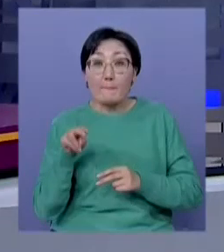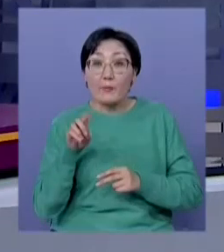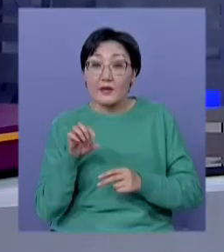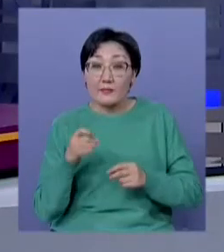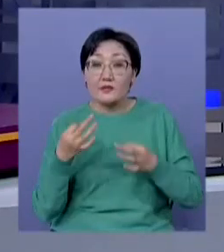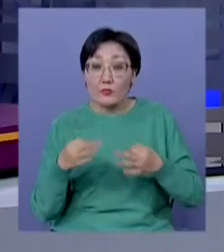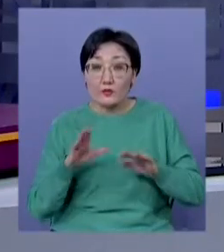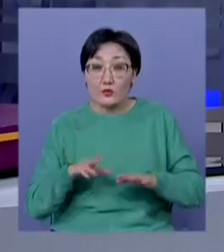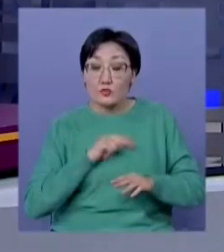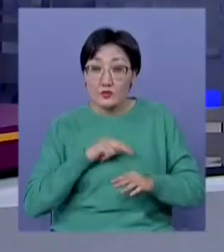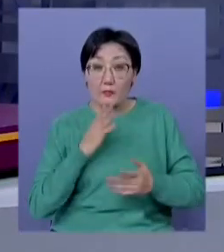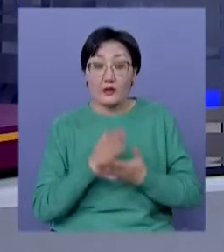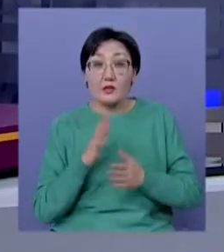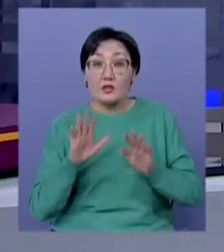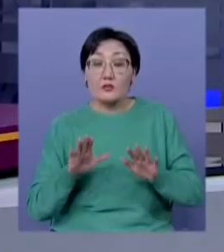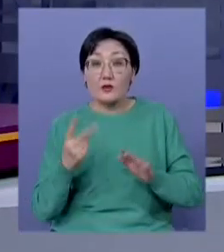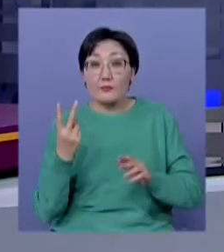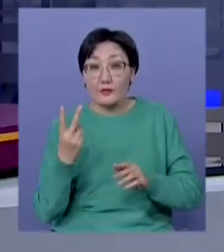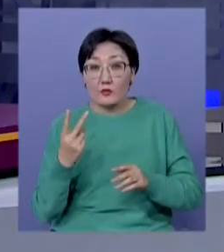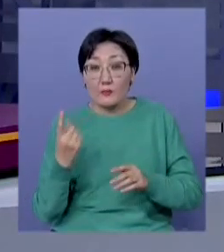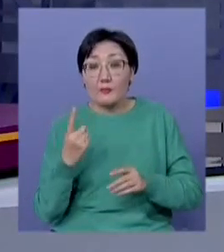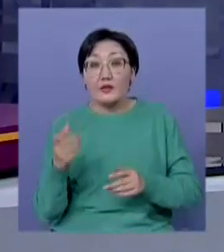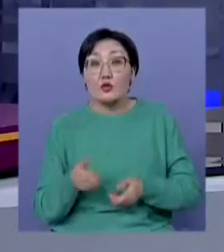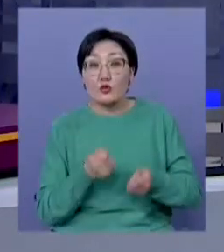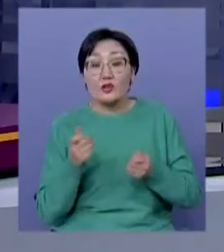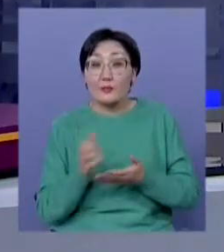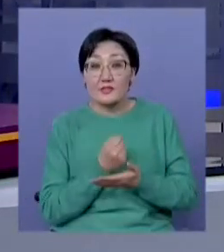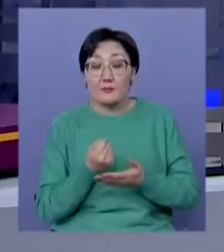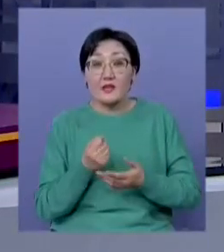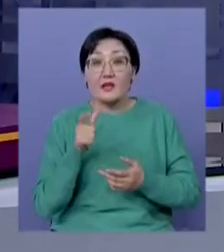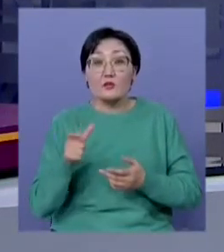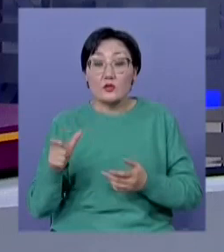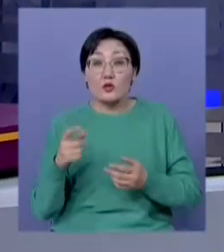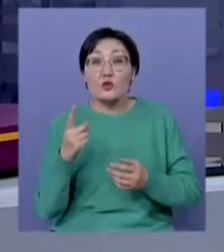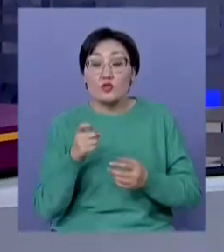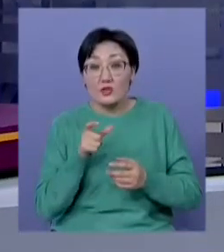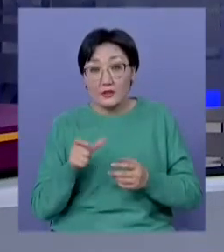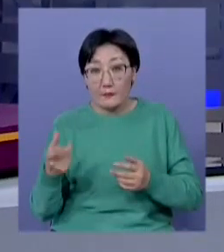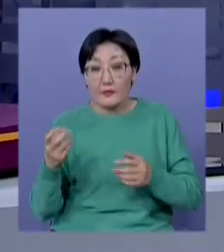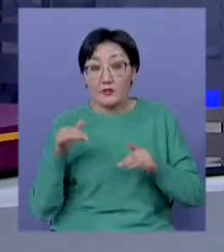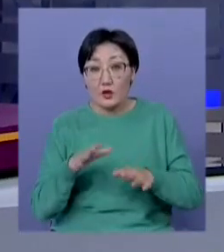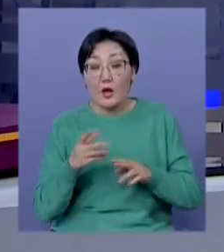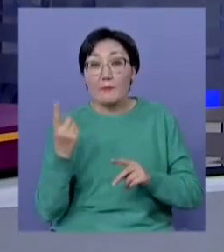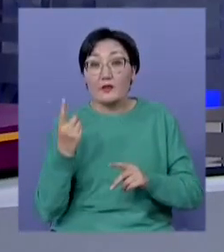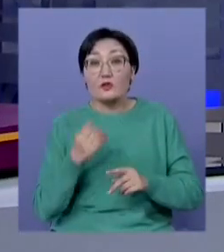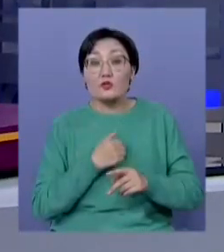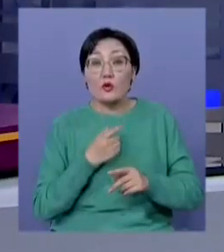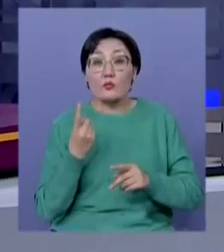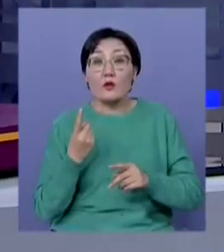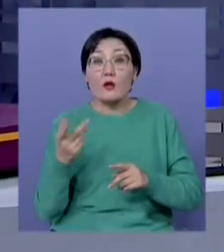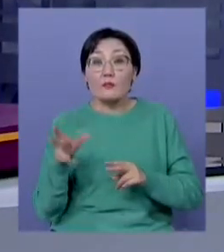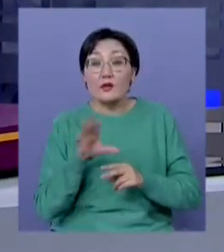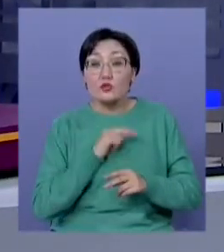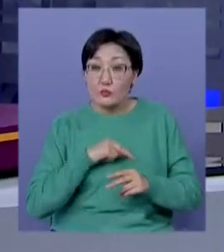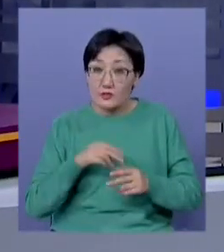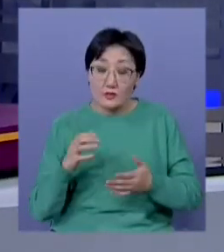бос орындар бар. Жәрменкеге екі қолға бір күрек тапсам деген ниетпен 100-ге тарта адам келген. Барлығының тілегі бір, түзу жолға түсіп